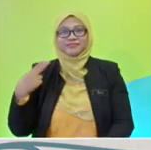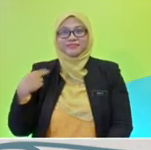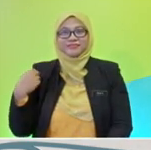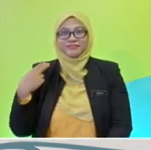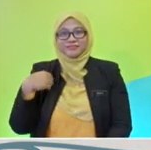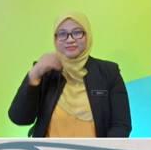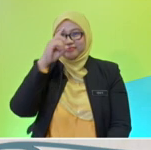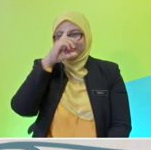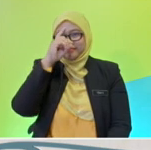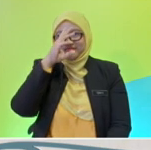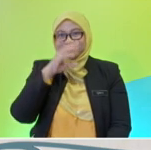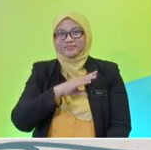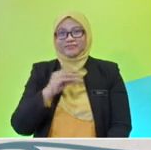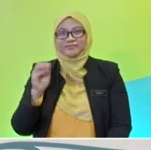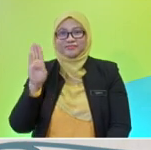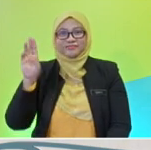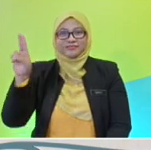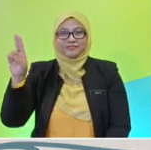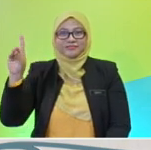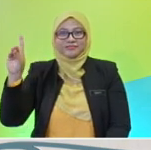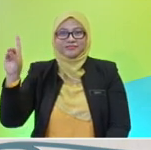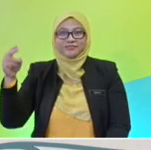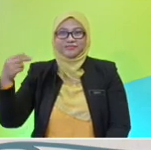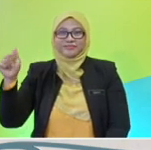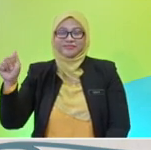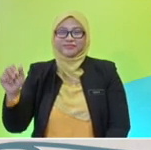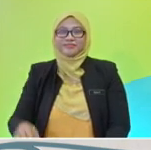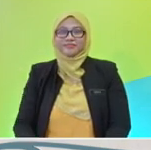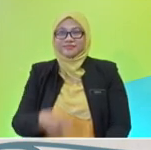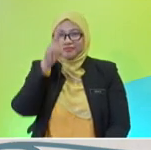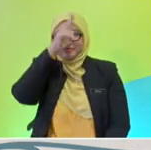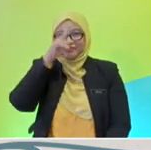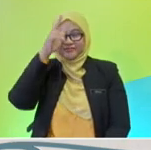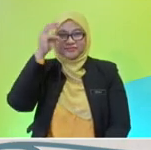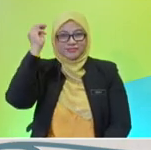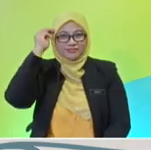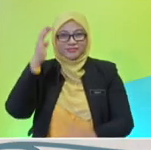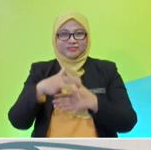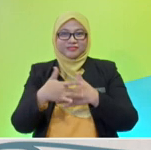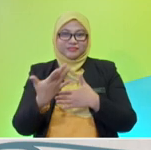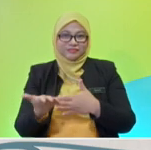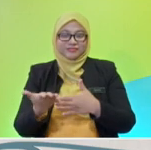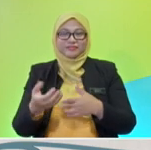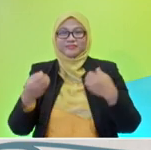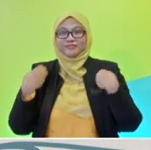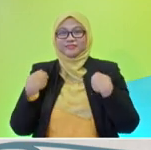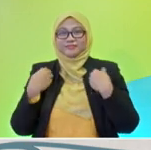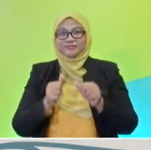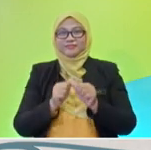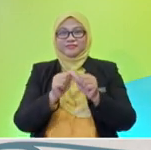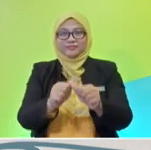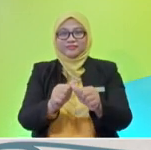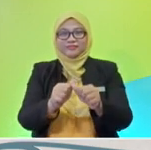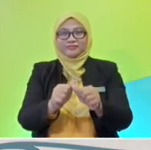dan Kerajaan Melayu ini Kerajaan Melayu Allah juga sebenarnya muncul mengikut peredaran zaman yang